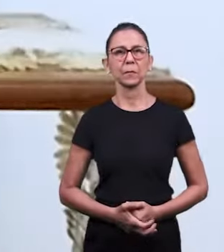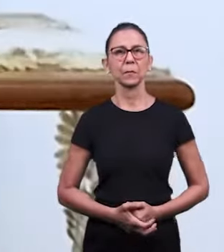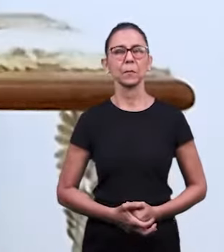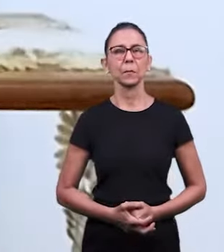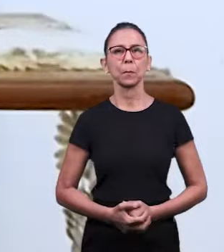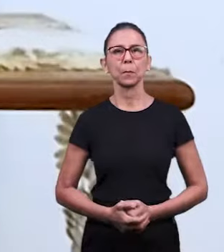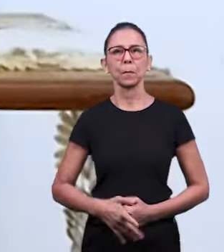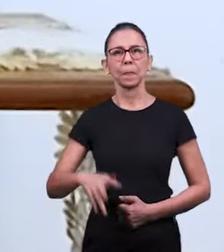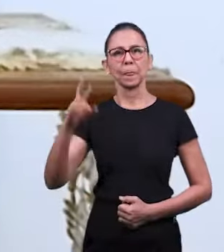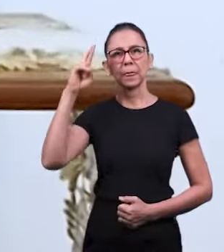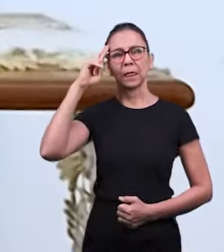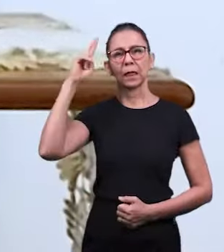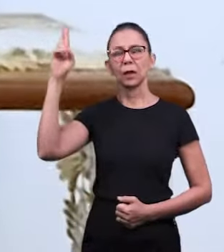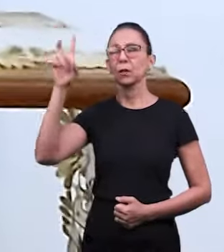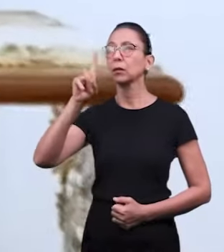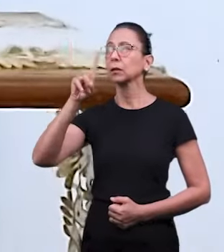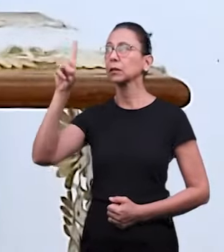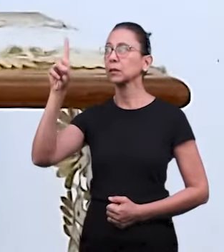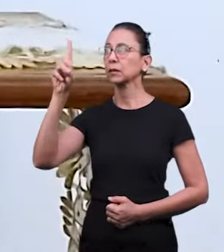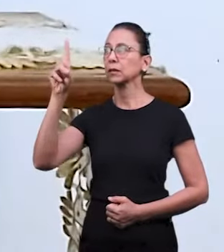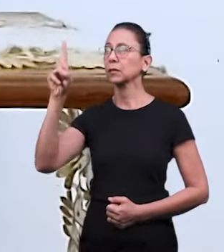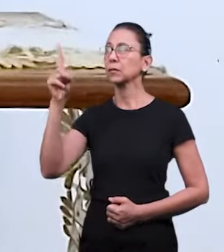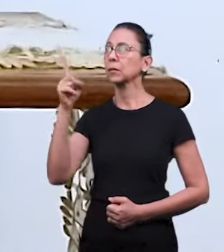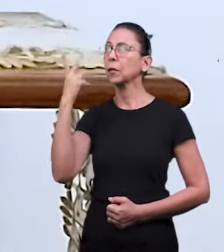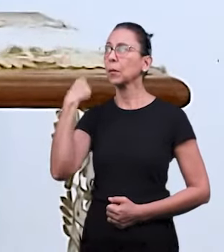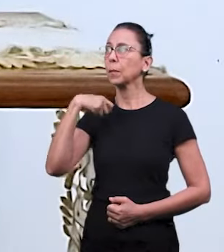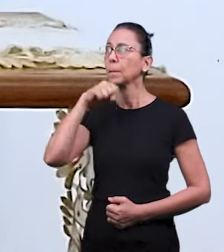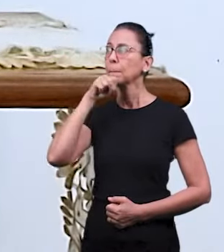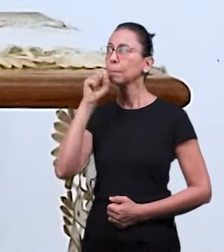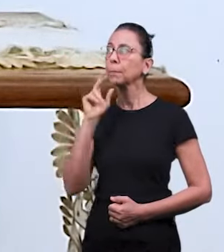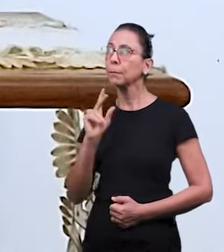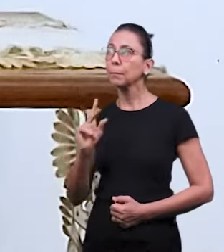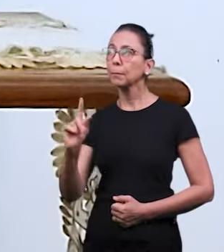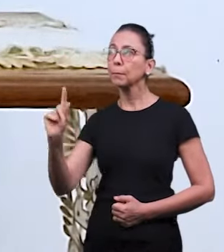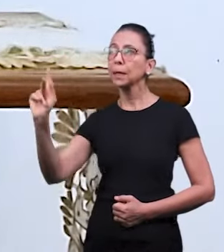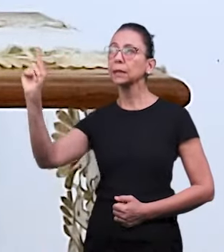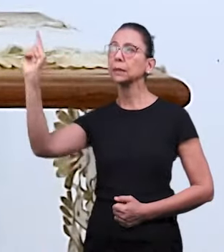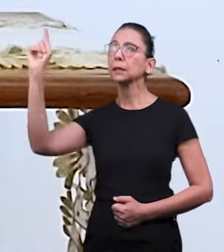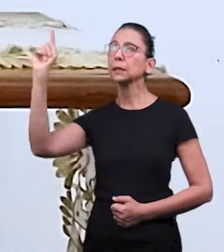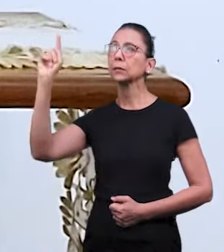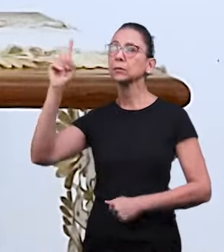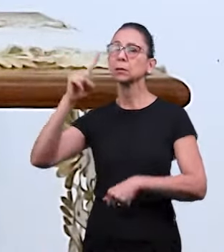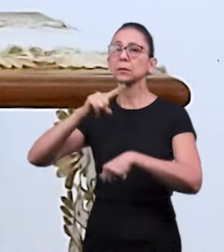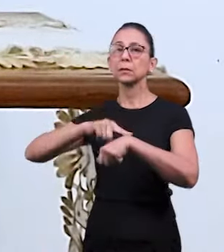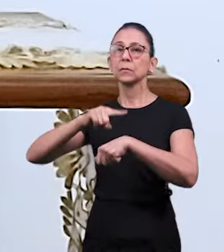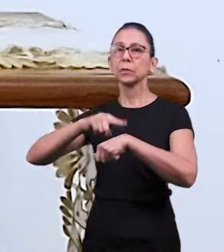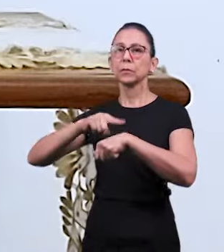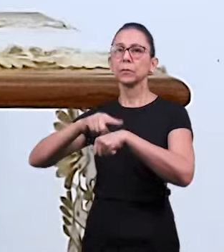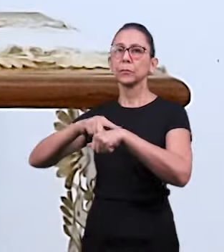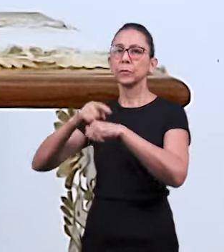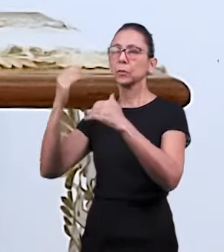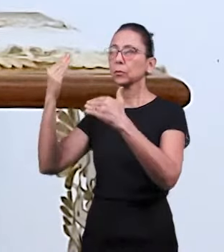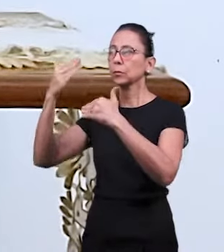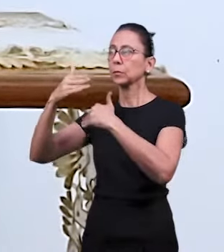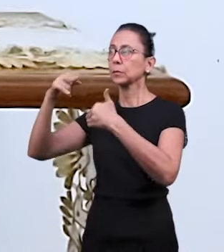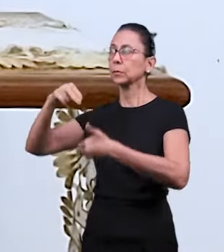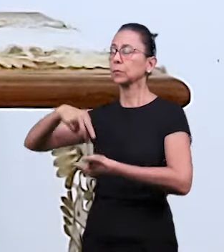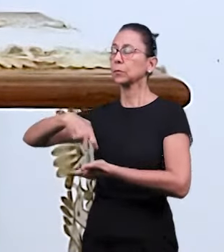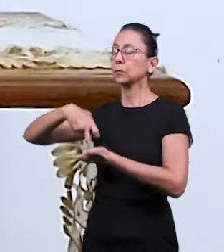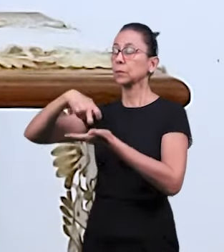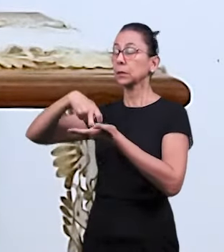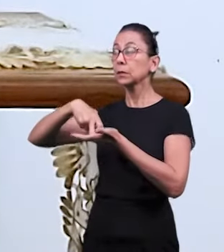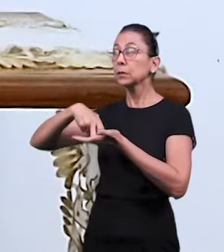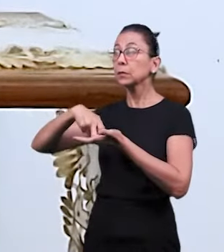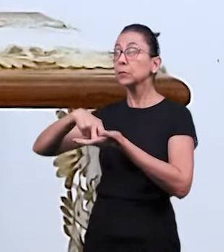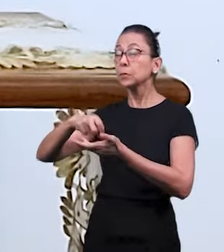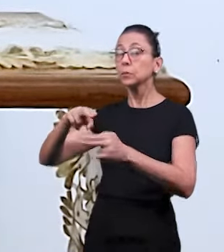Господь и Бог, наш вечный Отец, мы преклоняемся пред Тобою, чтобы взывать о